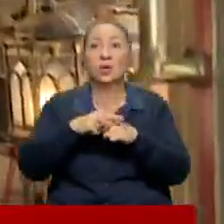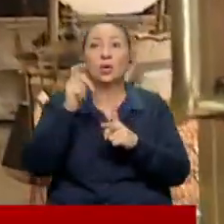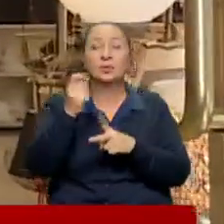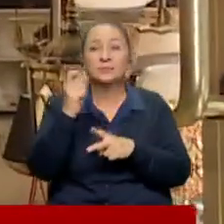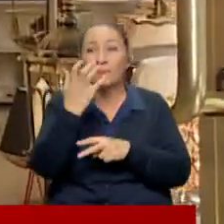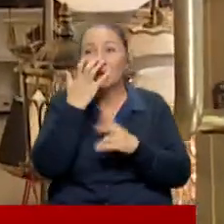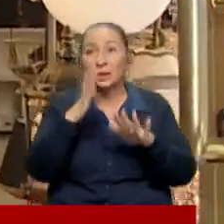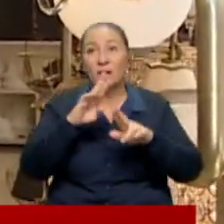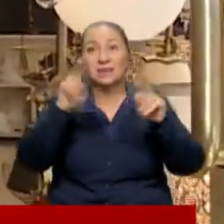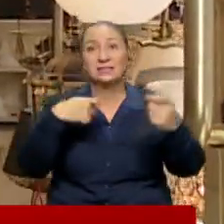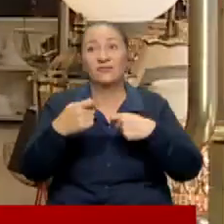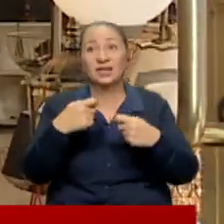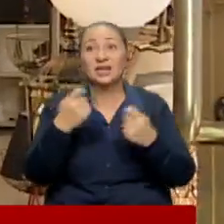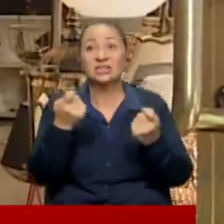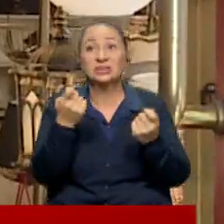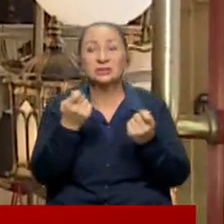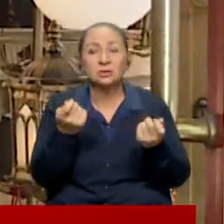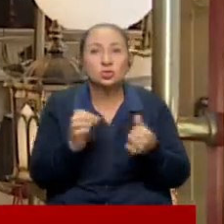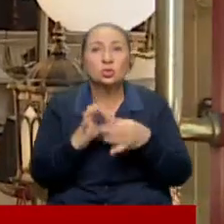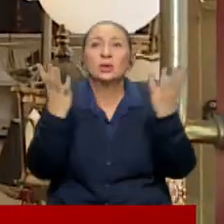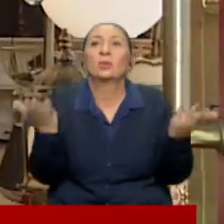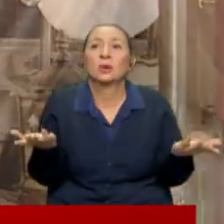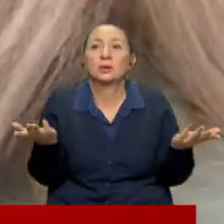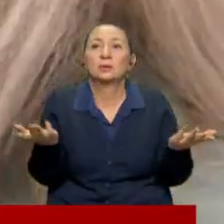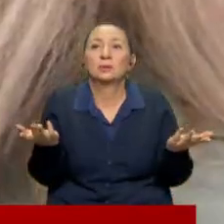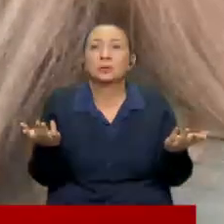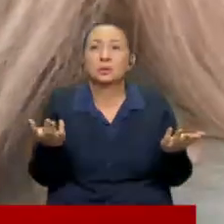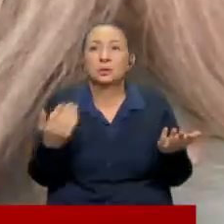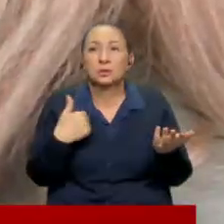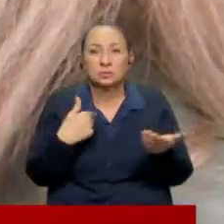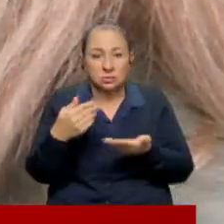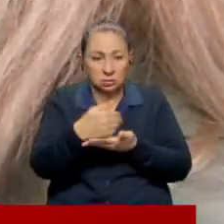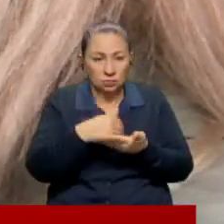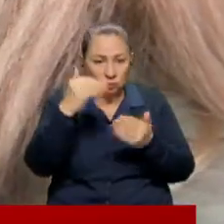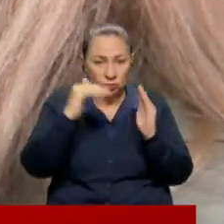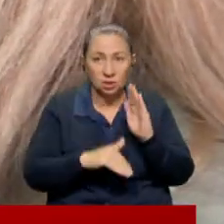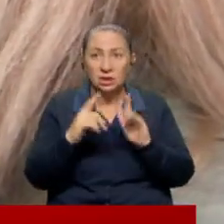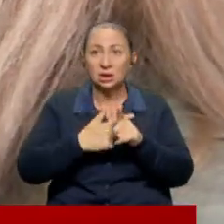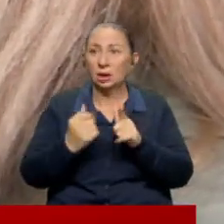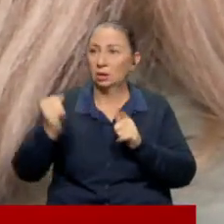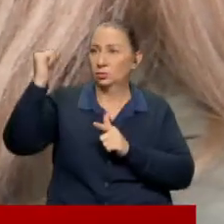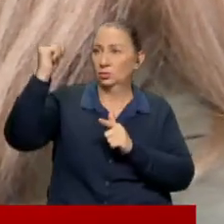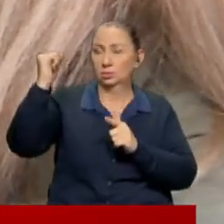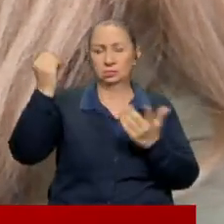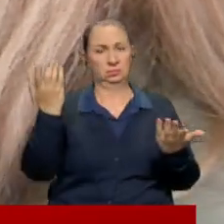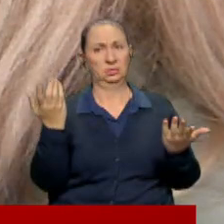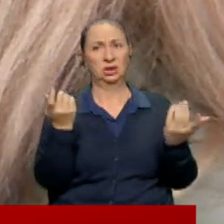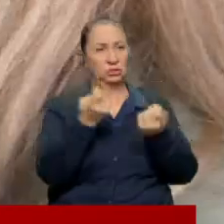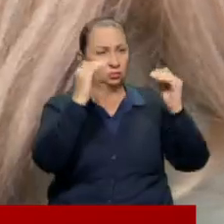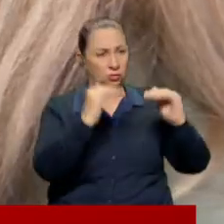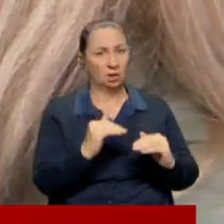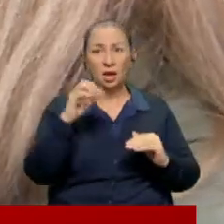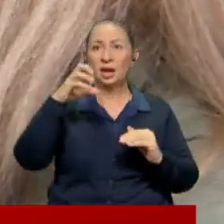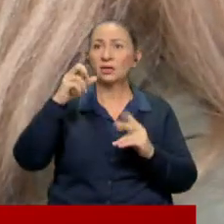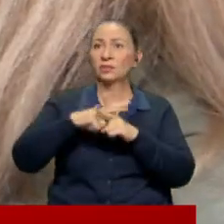ödemesi bekleniyor esnaftan. İşin içinden çıkamıyorlar. Ciromuz düşüyor, kiramız artıyor. İşimiz düşüyor,